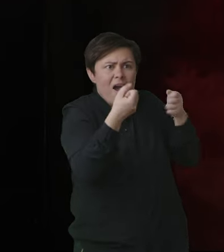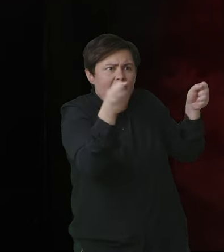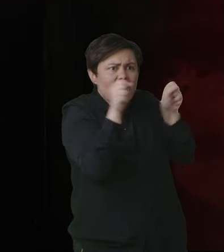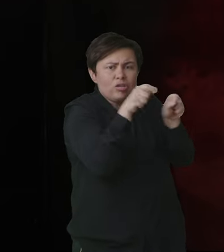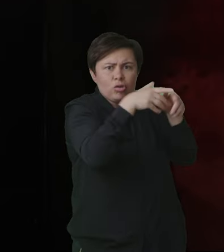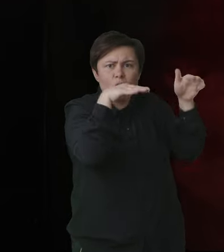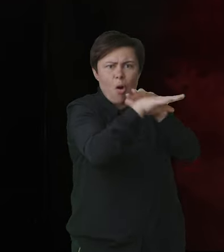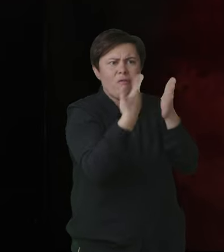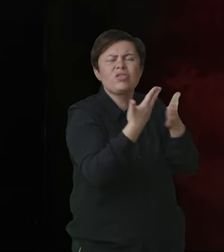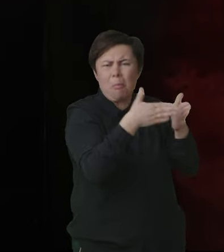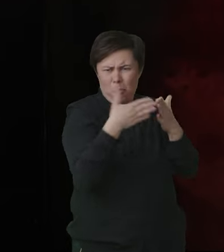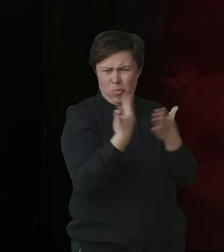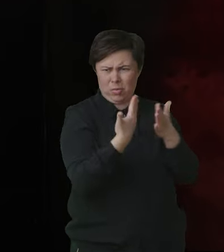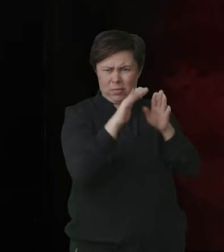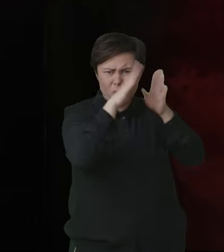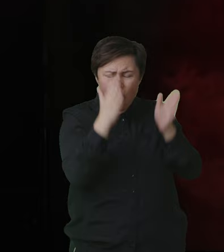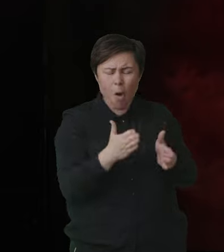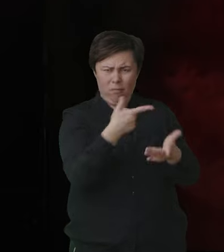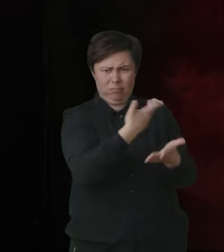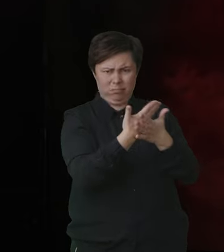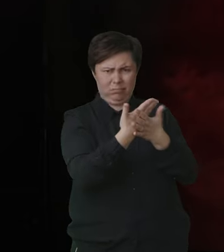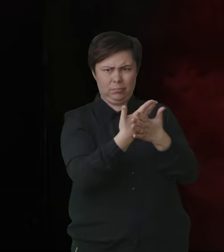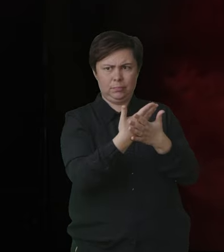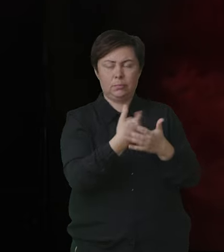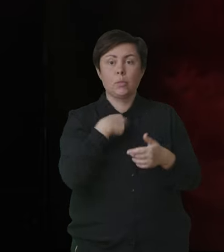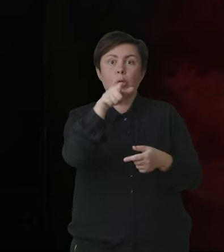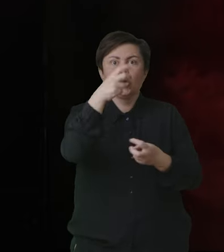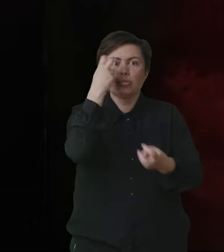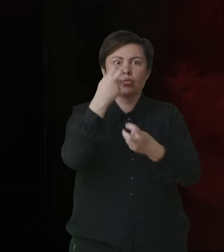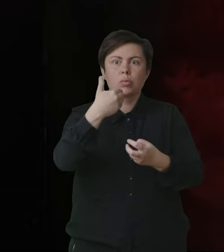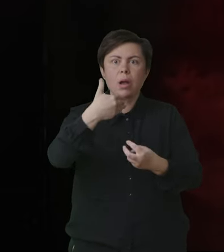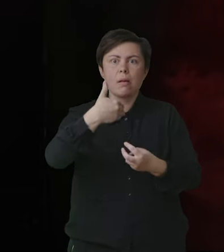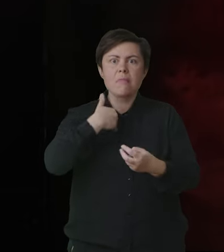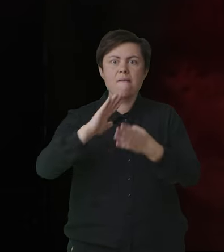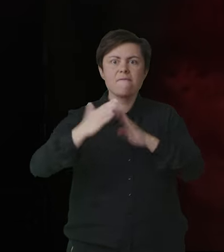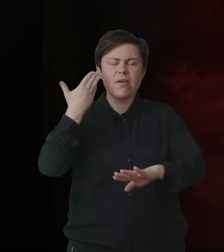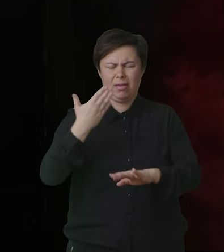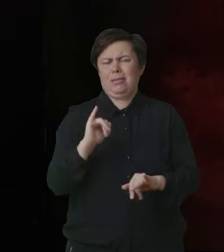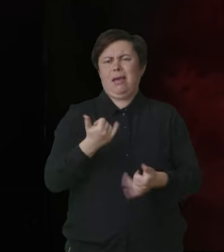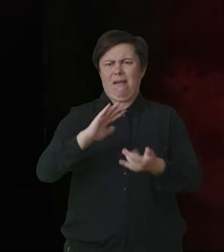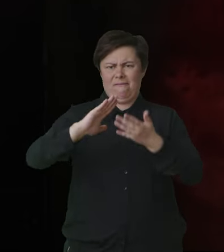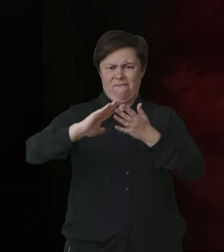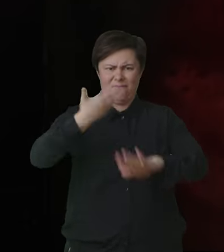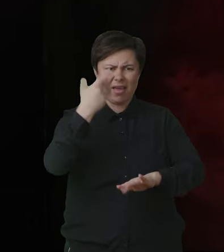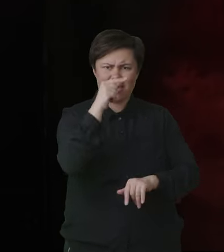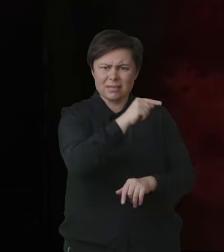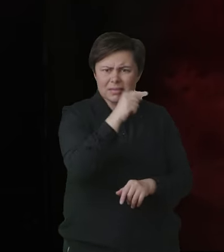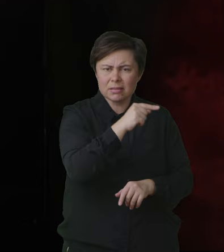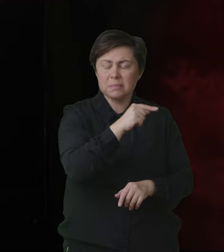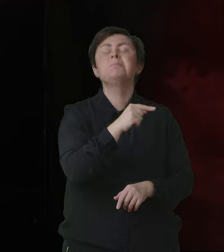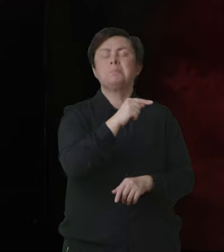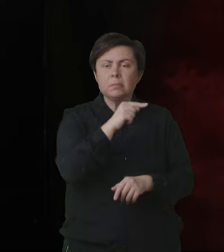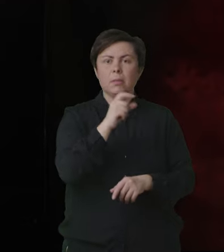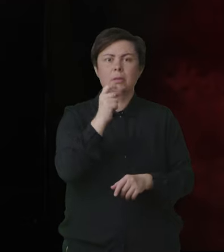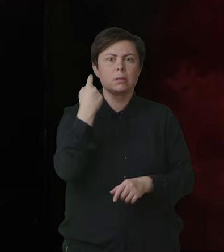czego się chowasz? Mówi, ty, awizo po mnie jest. No jak awizo? No mówi awizo. No i